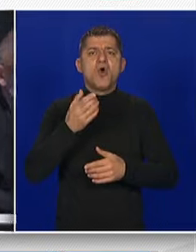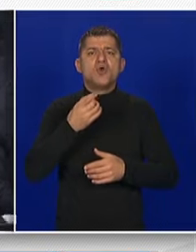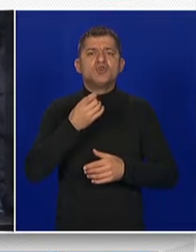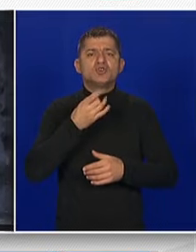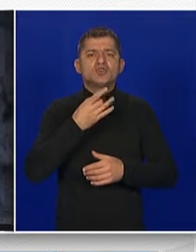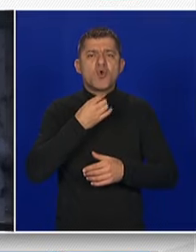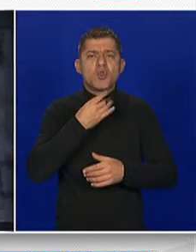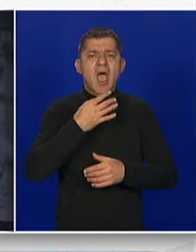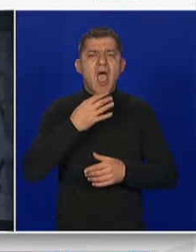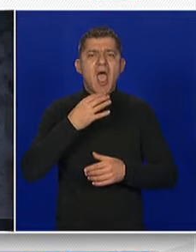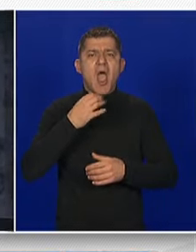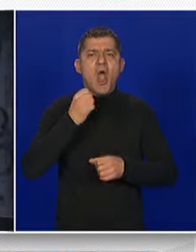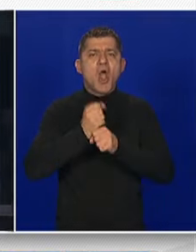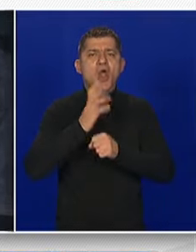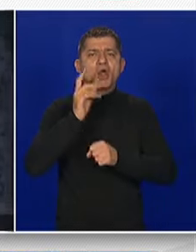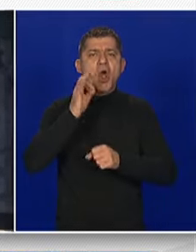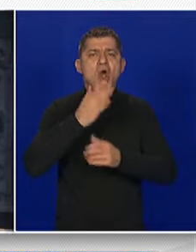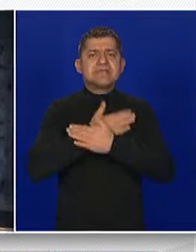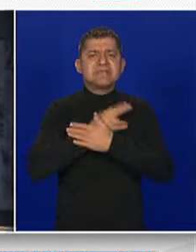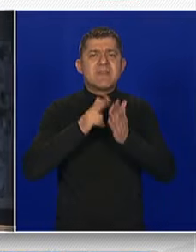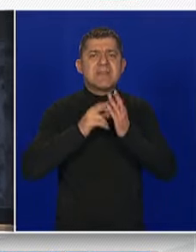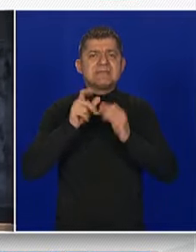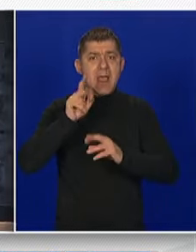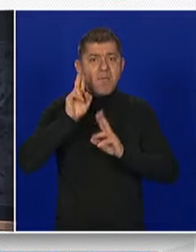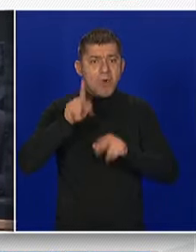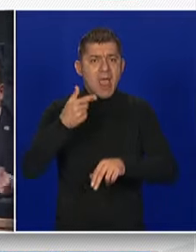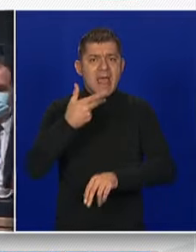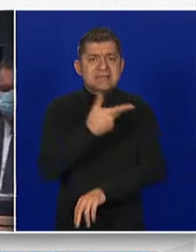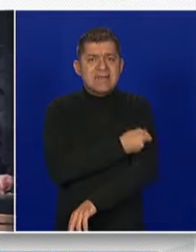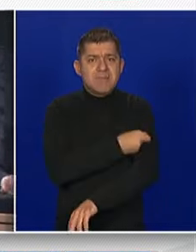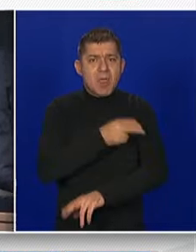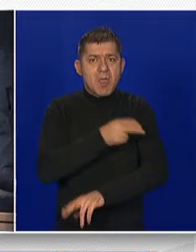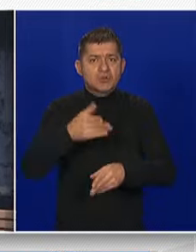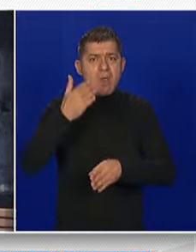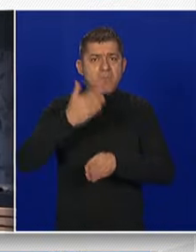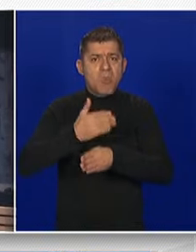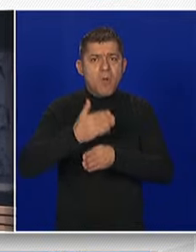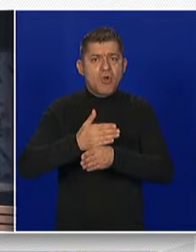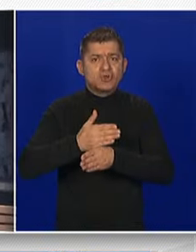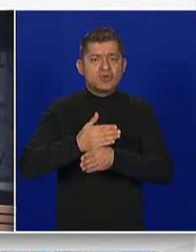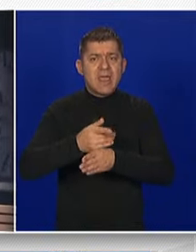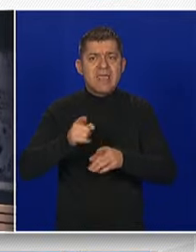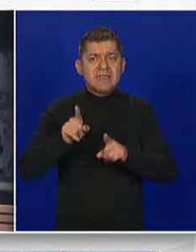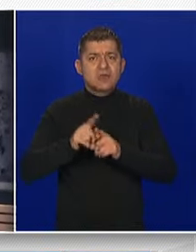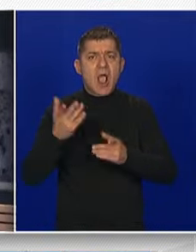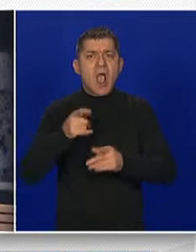kod korone, pa ako imate tu nekakvih saznanja?